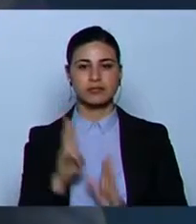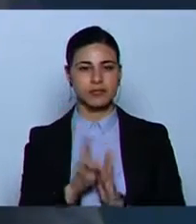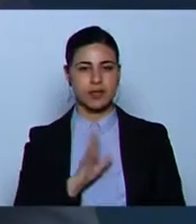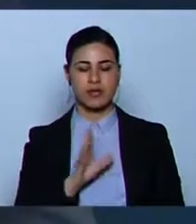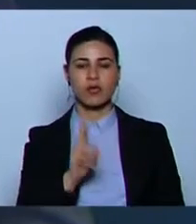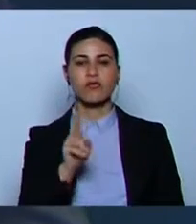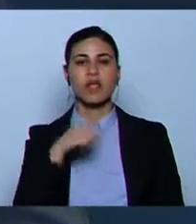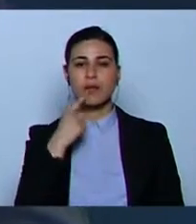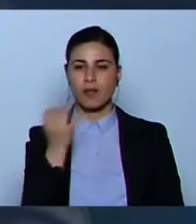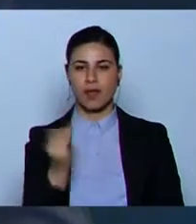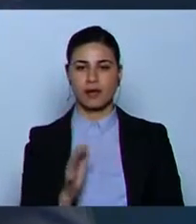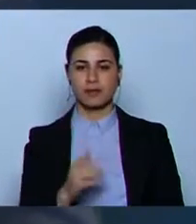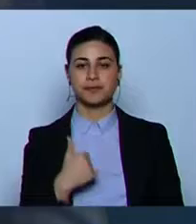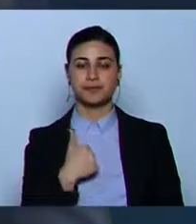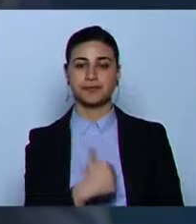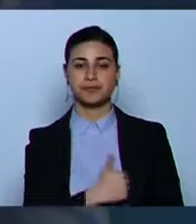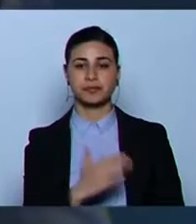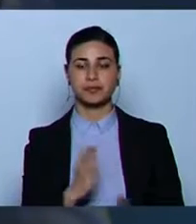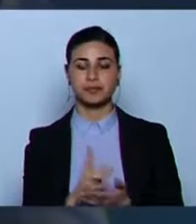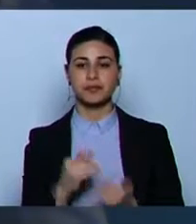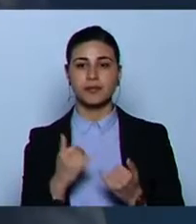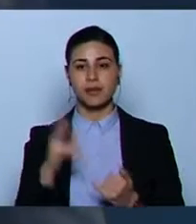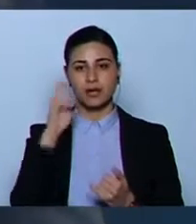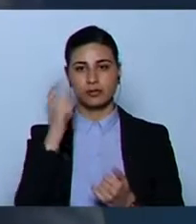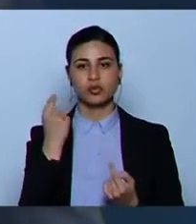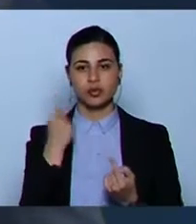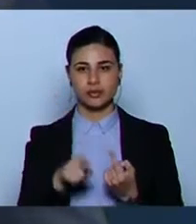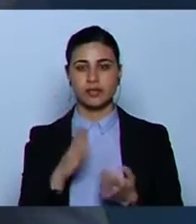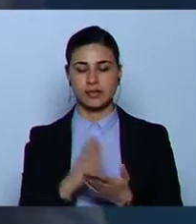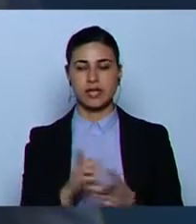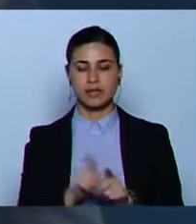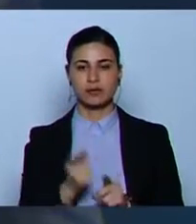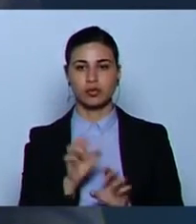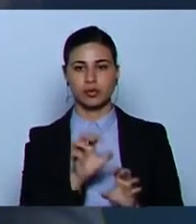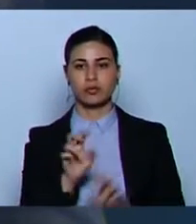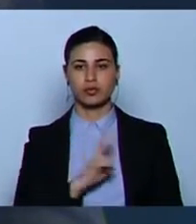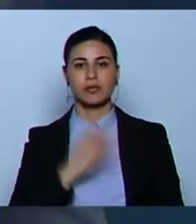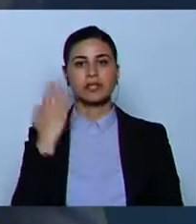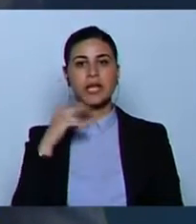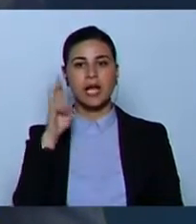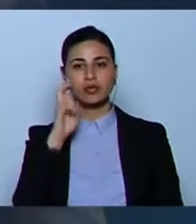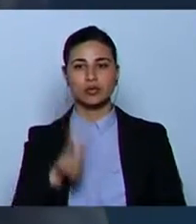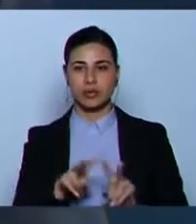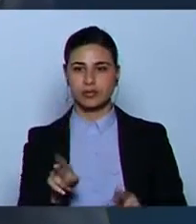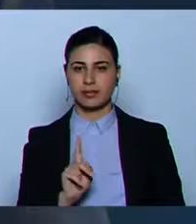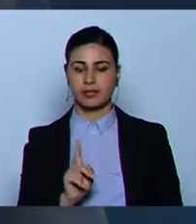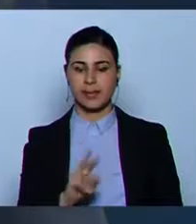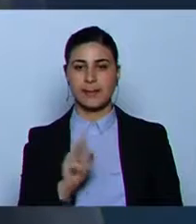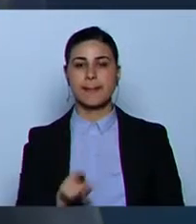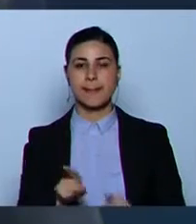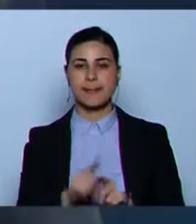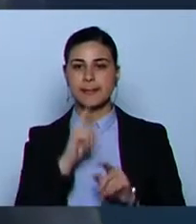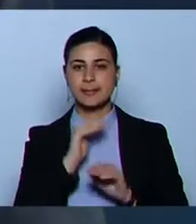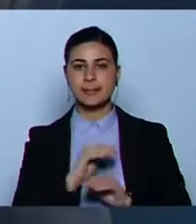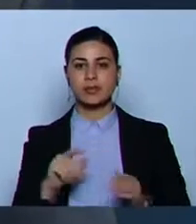აინტერესებდა ვინ რას იტყოდა. მე იმეთ ვიტოვებ, რომ დევანდელი ხელისუფლება ისევე არ მოიქცევა, როგორც იქცევდა წინა ხელისუფლება და აი ესე